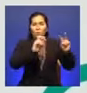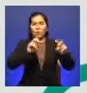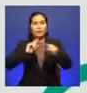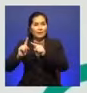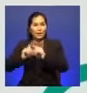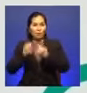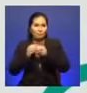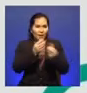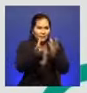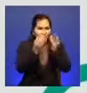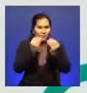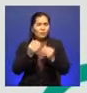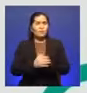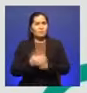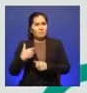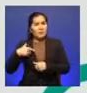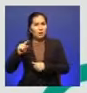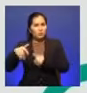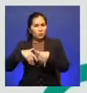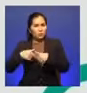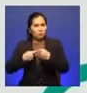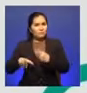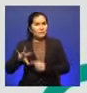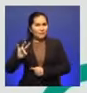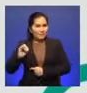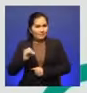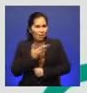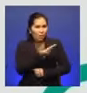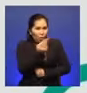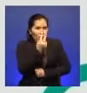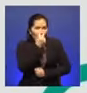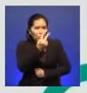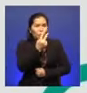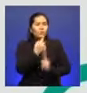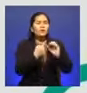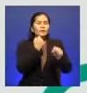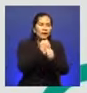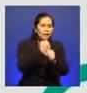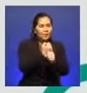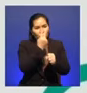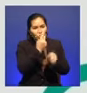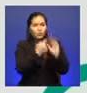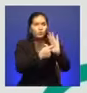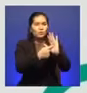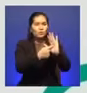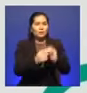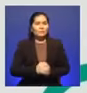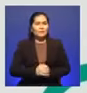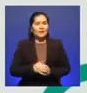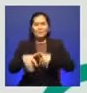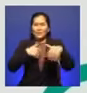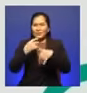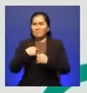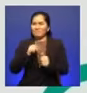ก็มีอยู่ประมาณ70พื้นที่นะครับที่มาเรียนรู้ในพื้นที่ตำบลแวงของเรานะครับก็ทำให้ชาวบ้านเกิดรอยยิ้ม